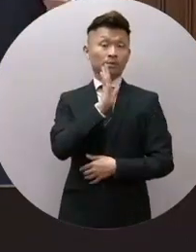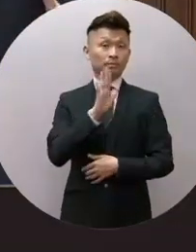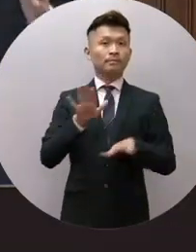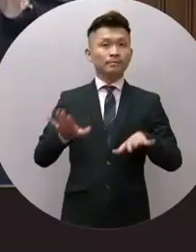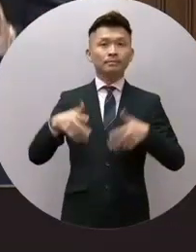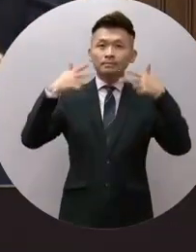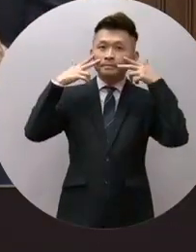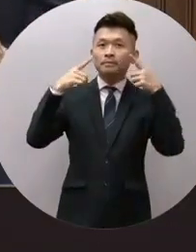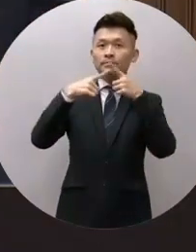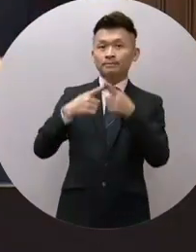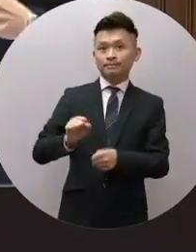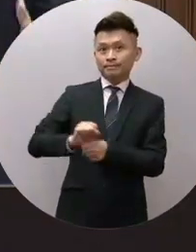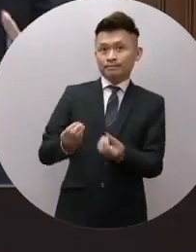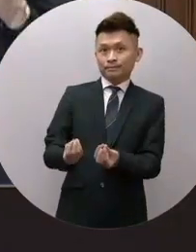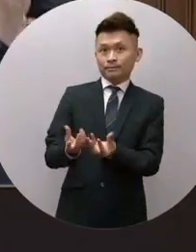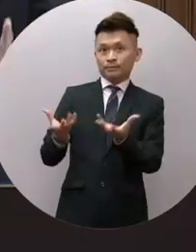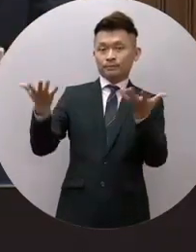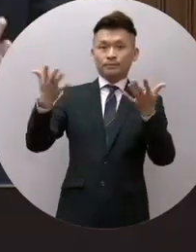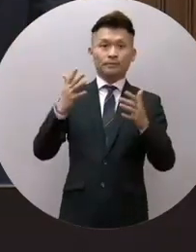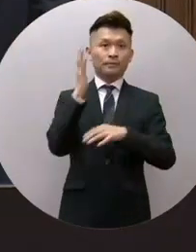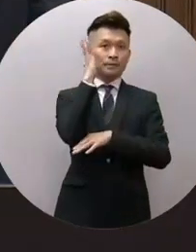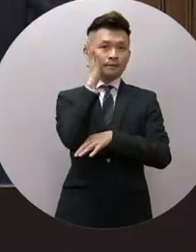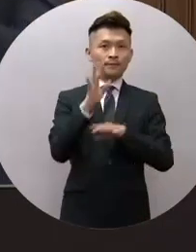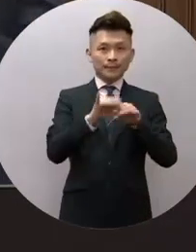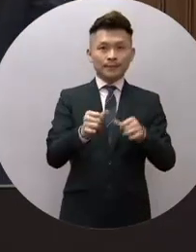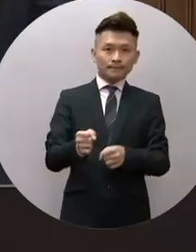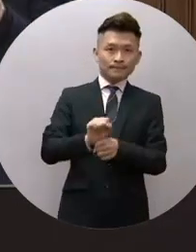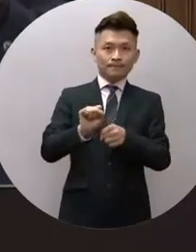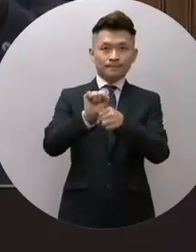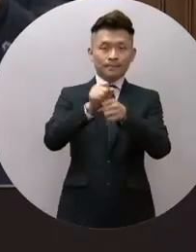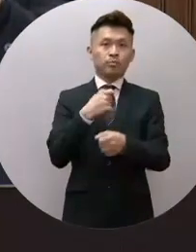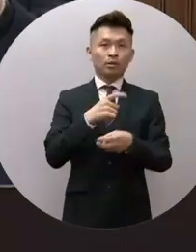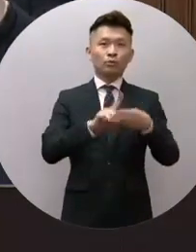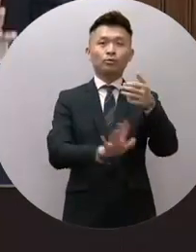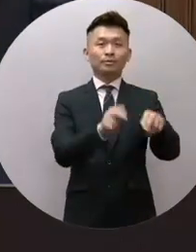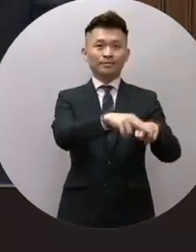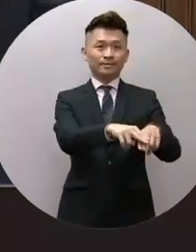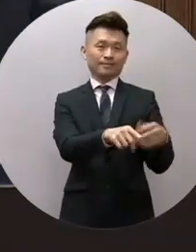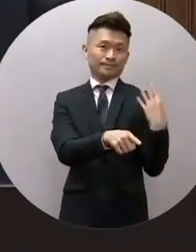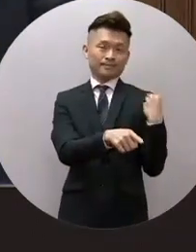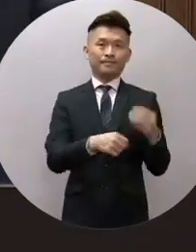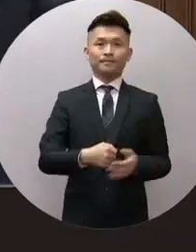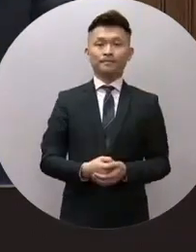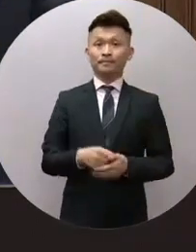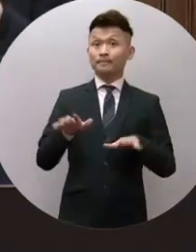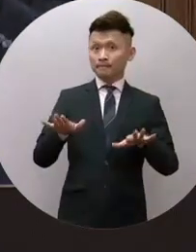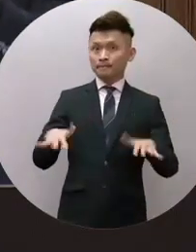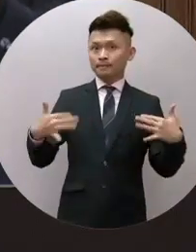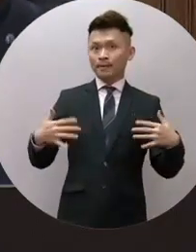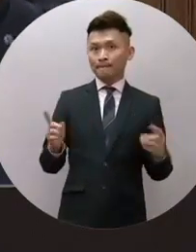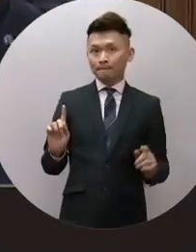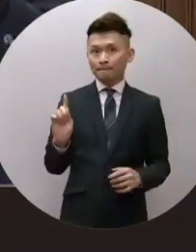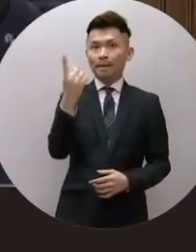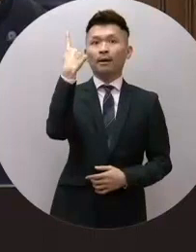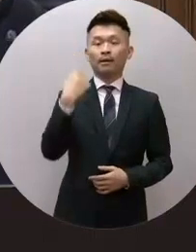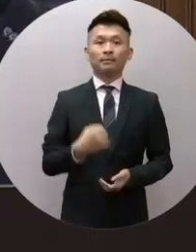现在原住民的人口增加，政府也不断的在增编土地，所以你请坐一下没关系。好，所以呢，这个就是现在的问题。但